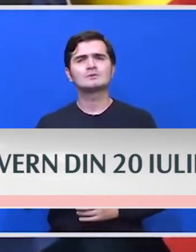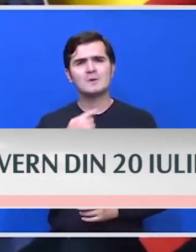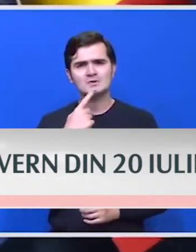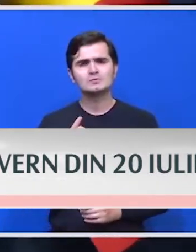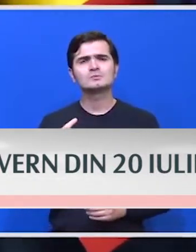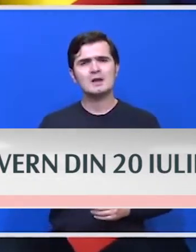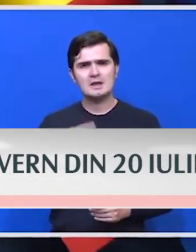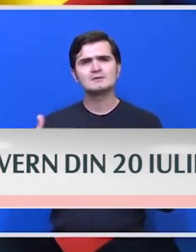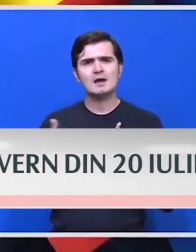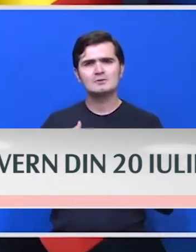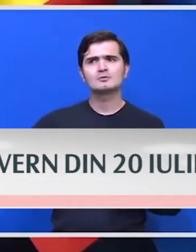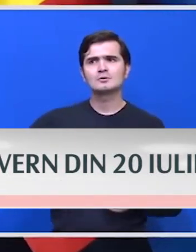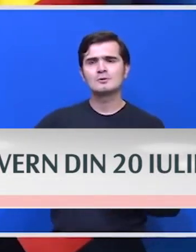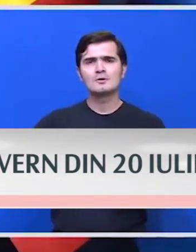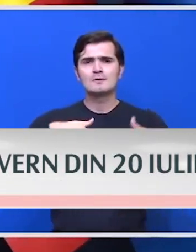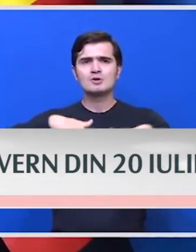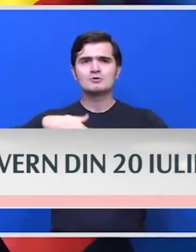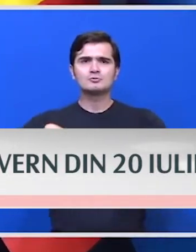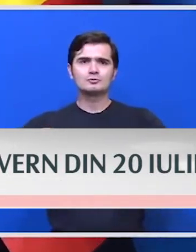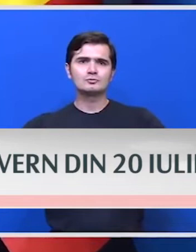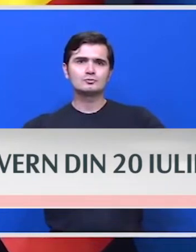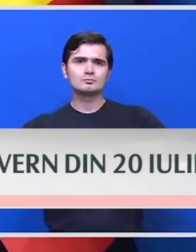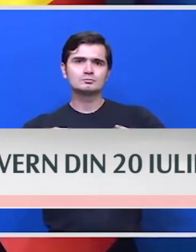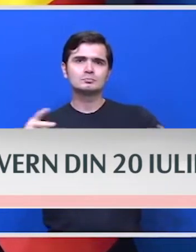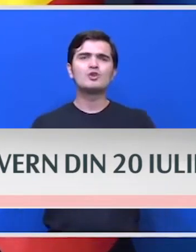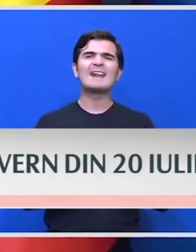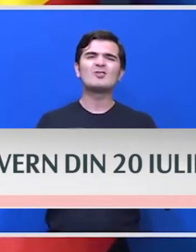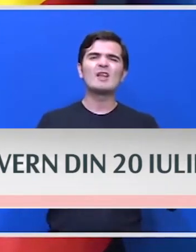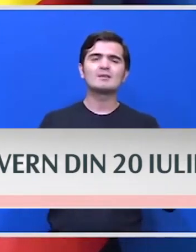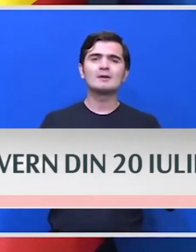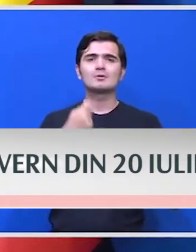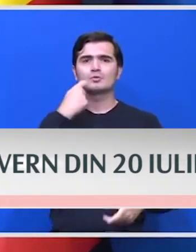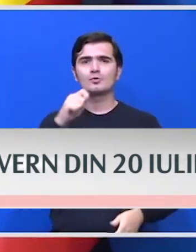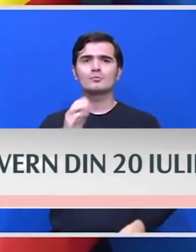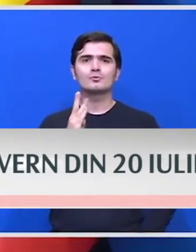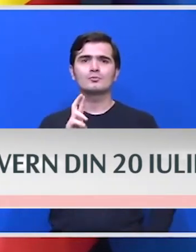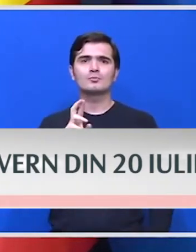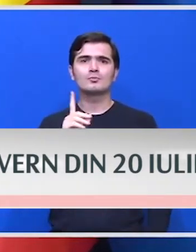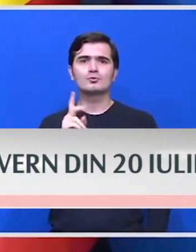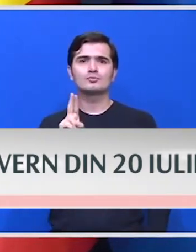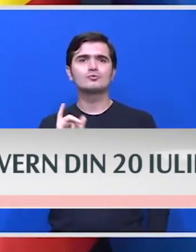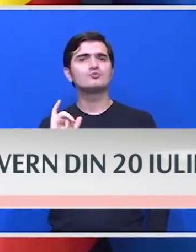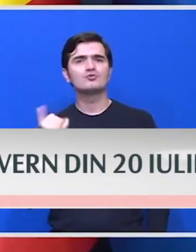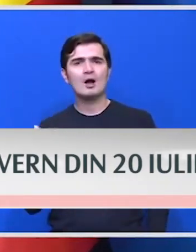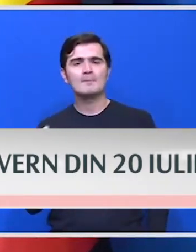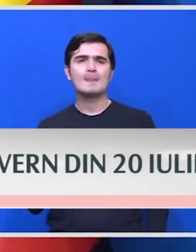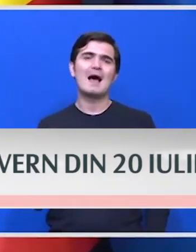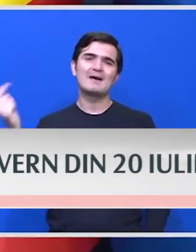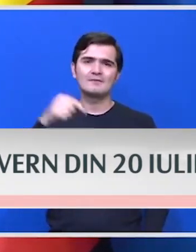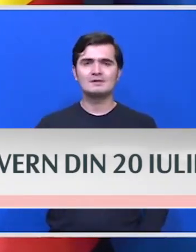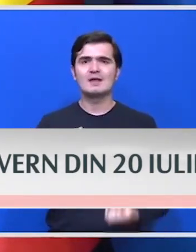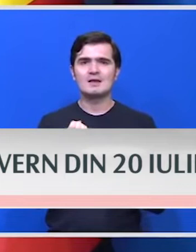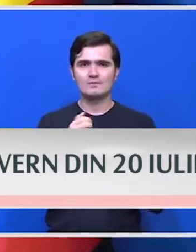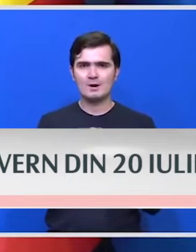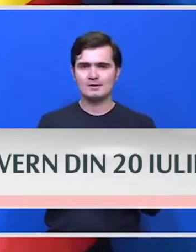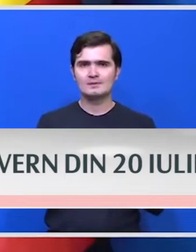alături de noi se află și ministrul cercetării, domnul Sebastian Burduja. revenit la briefingul de presă pentru a vă prezenta